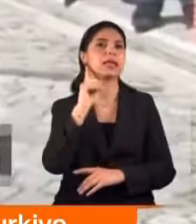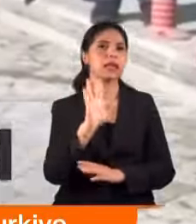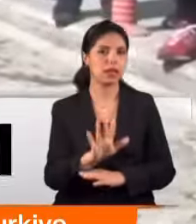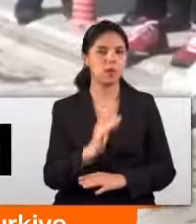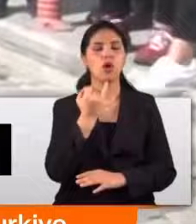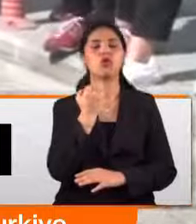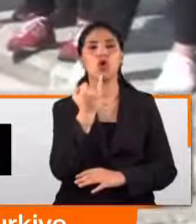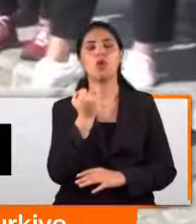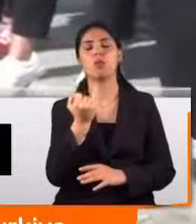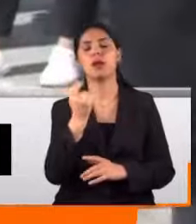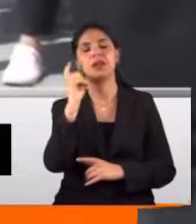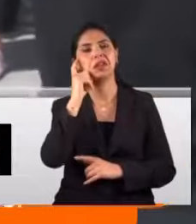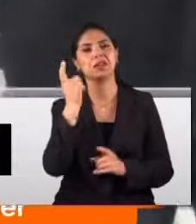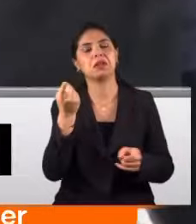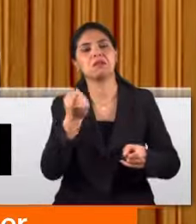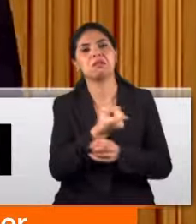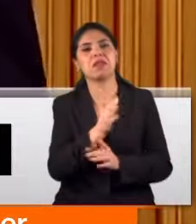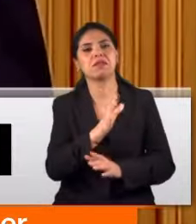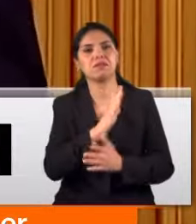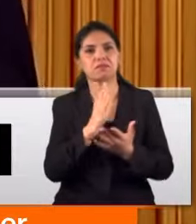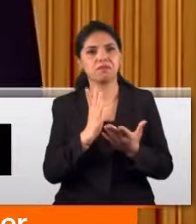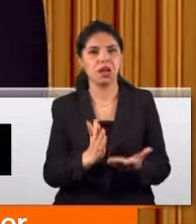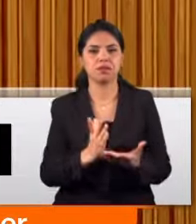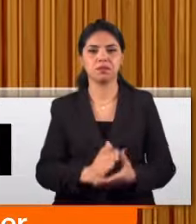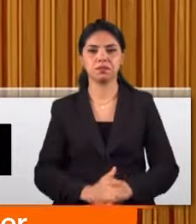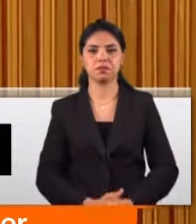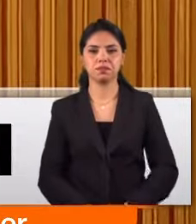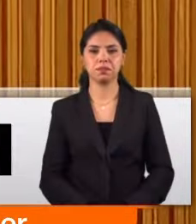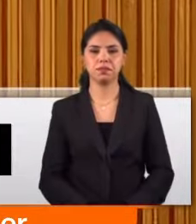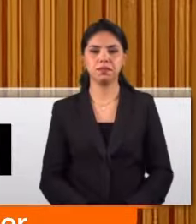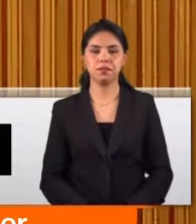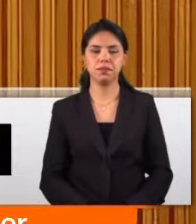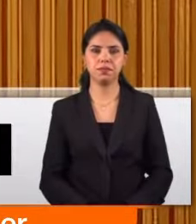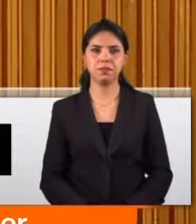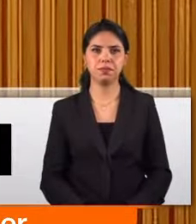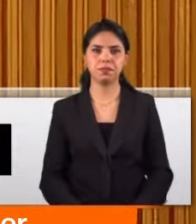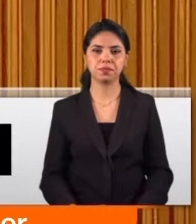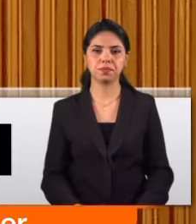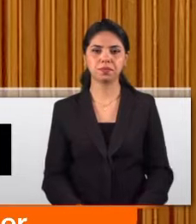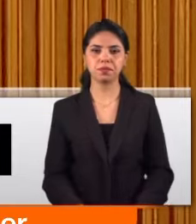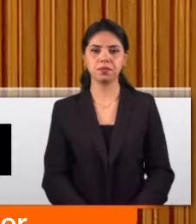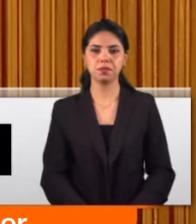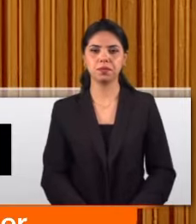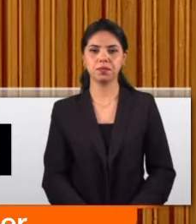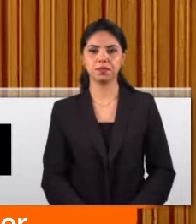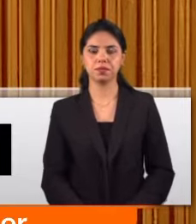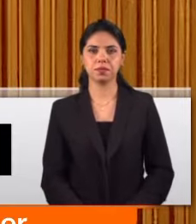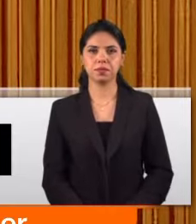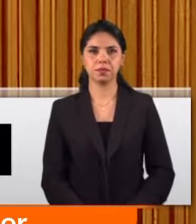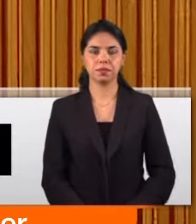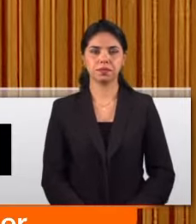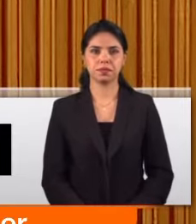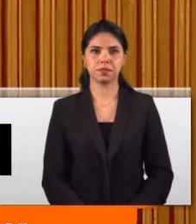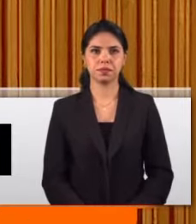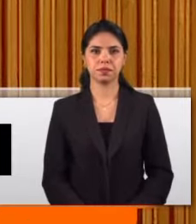Torpil iddialarının ardı arkası kesilmiyor. Şimdi kalkın onlara Halkın Partisi'nin nasıl